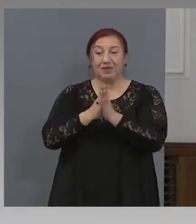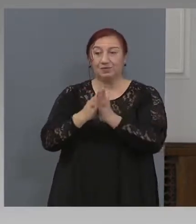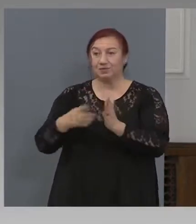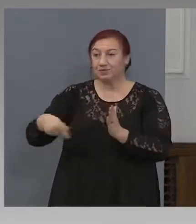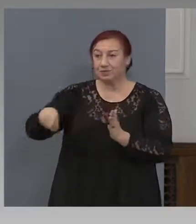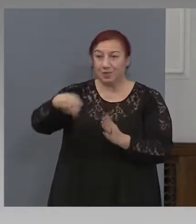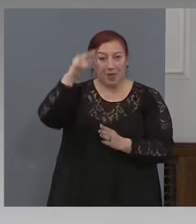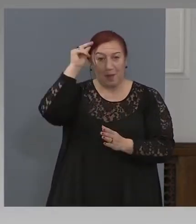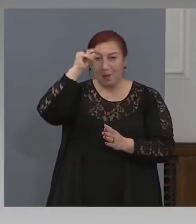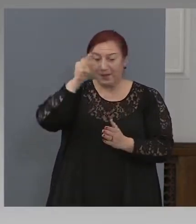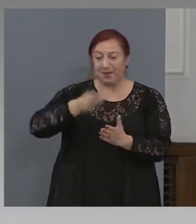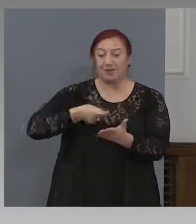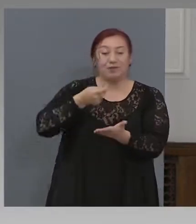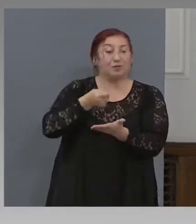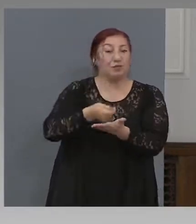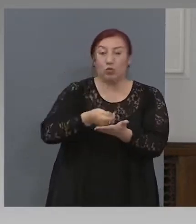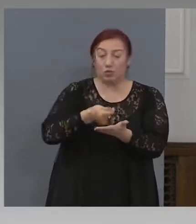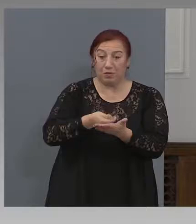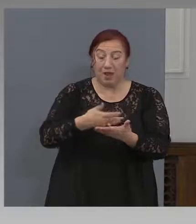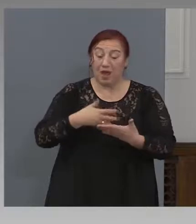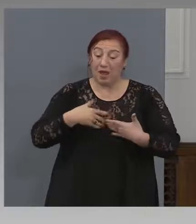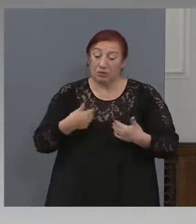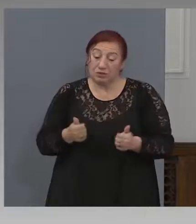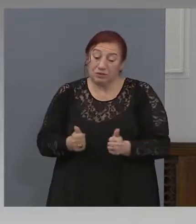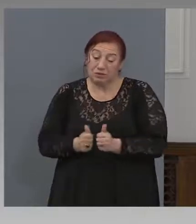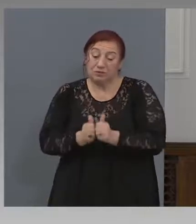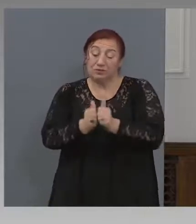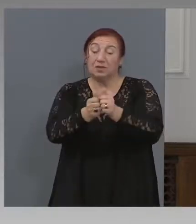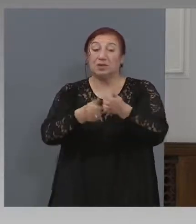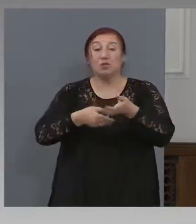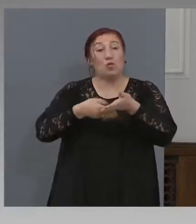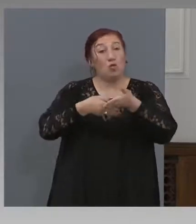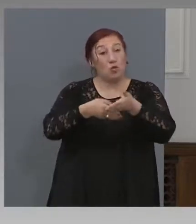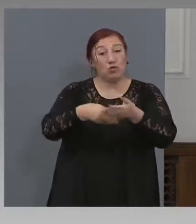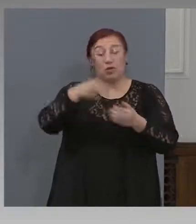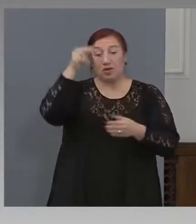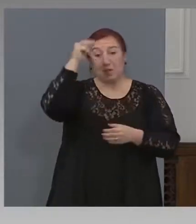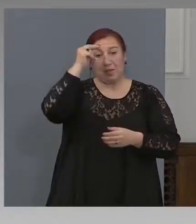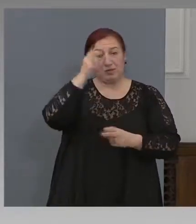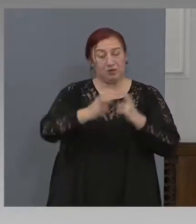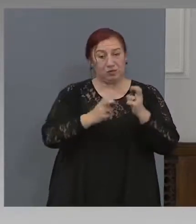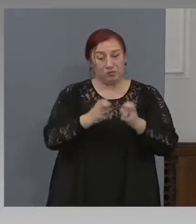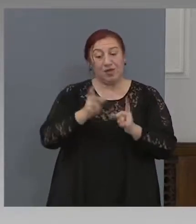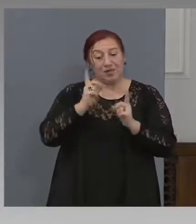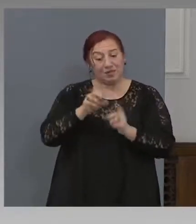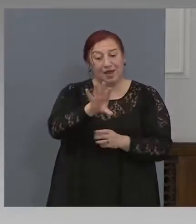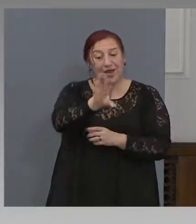потребители, ако искат да бъдат съпричастни с българските производители, да изберат българското.